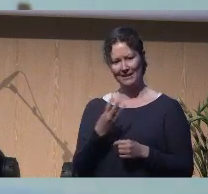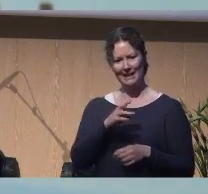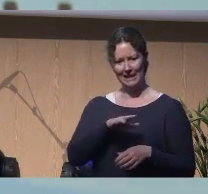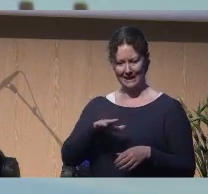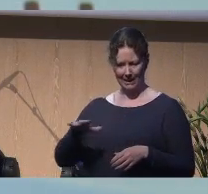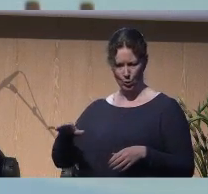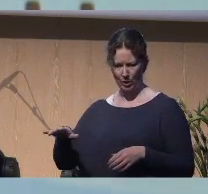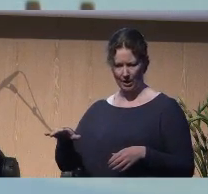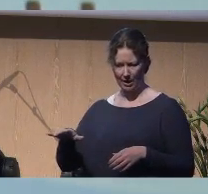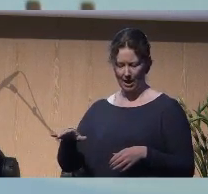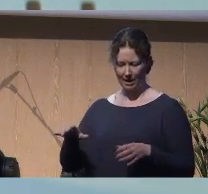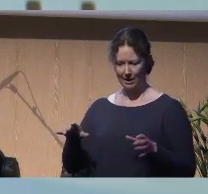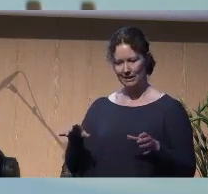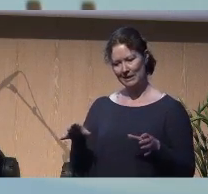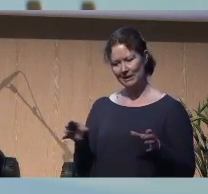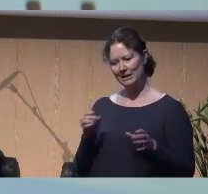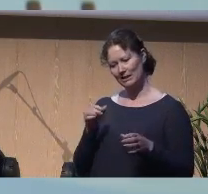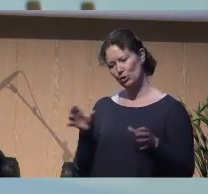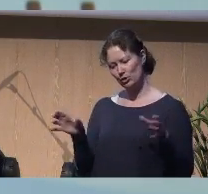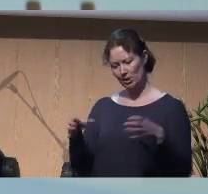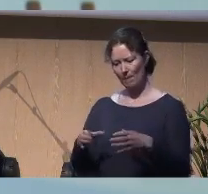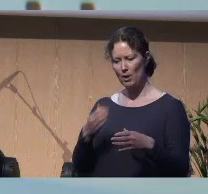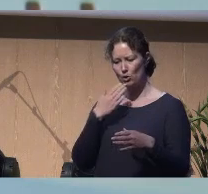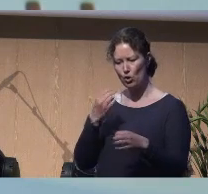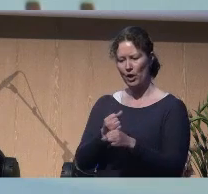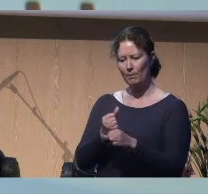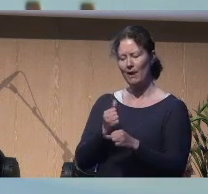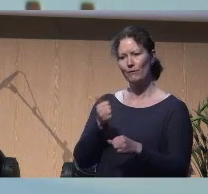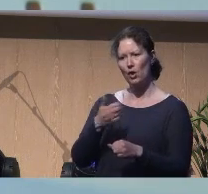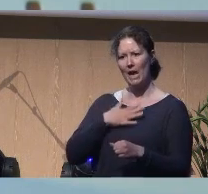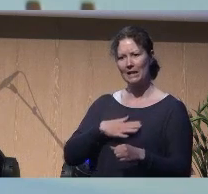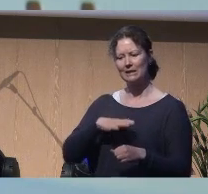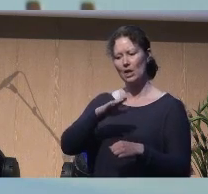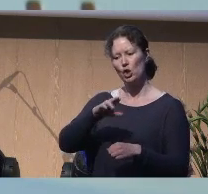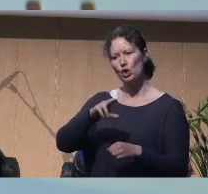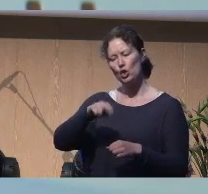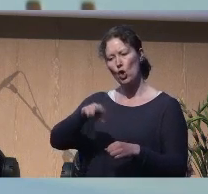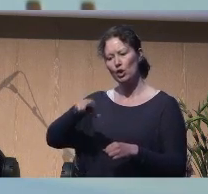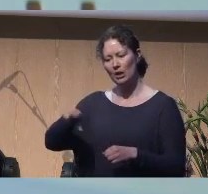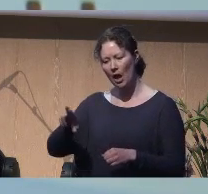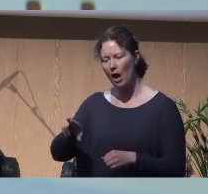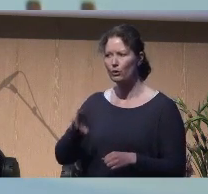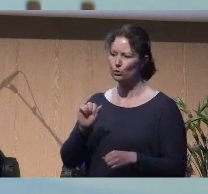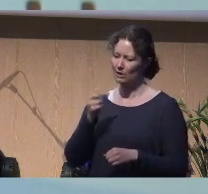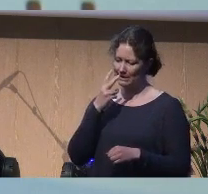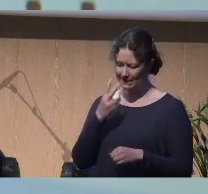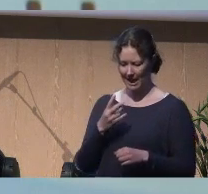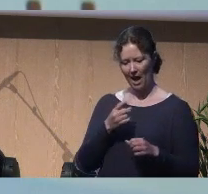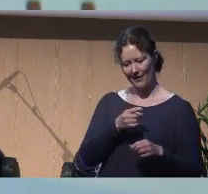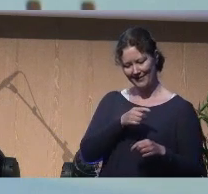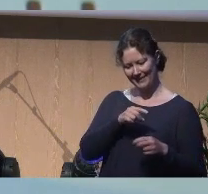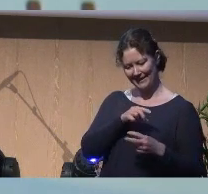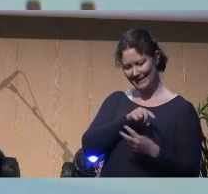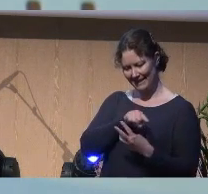sektorene i et samlet godt arbeid for helse i Norge, at man ser at de forskjellige.